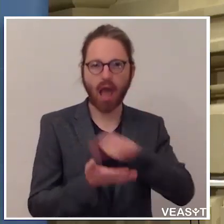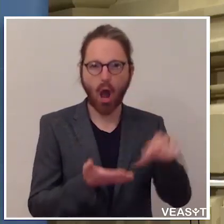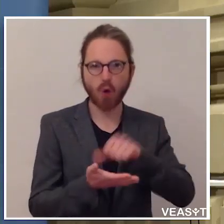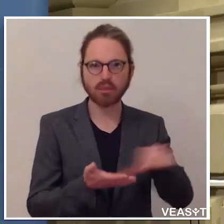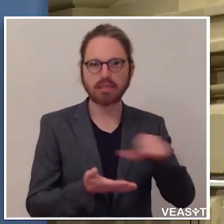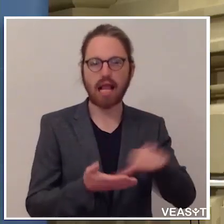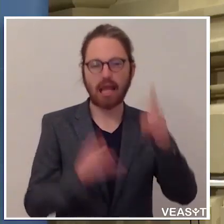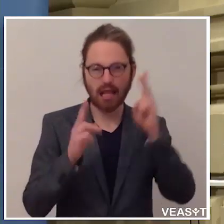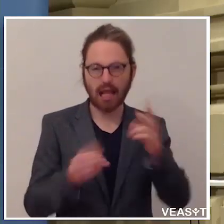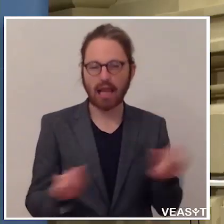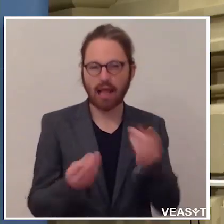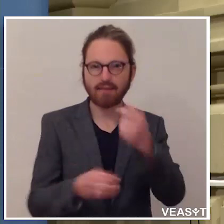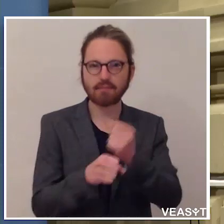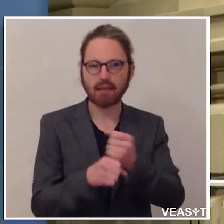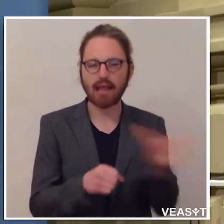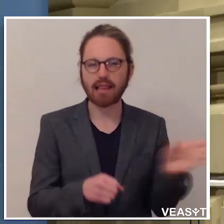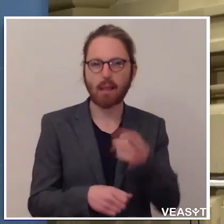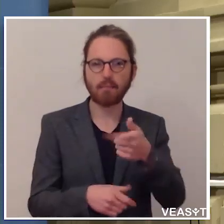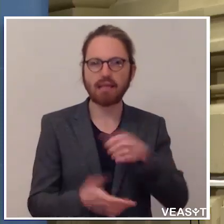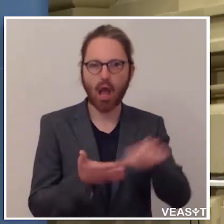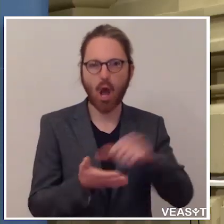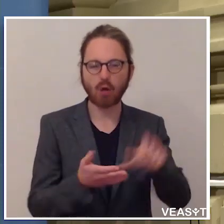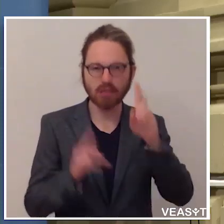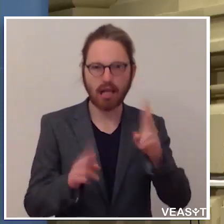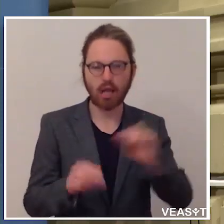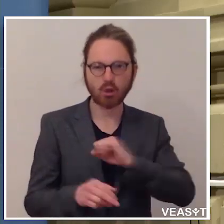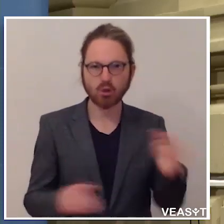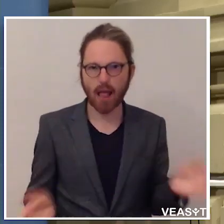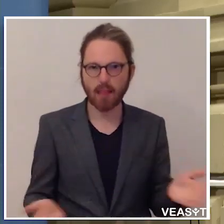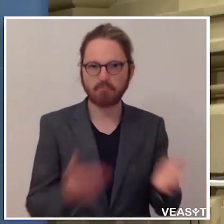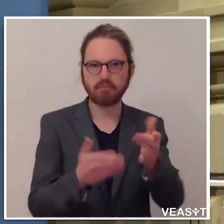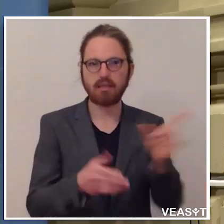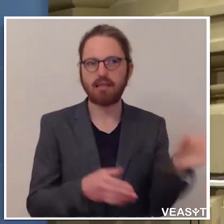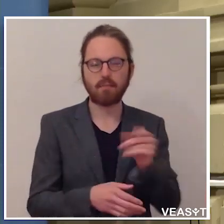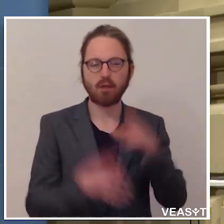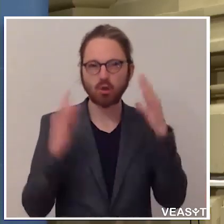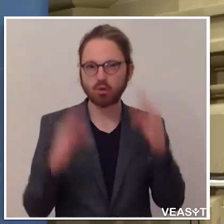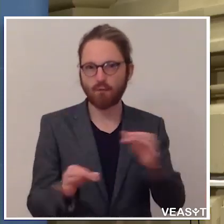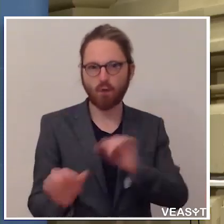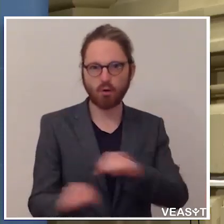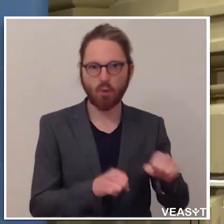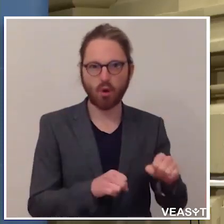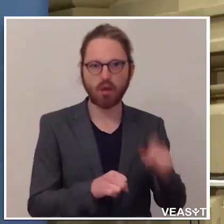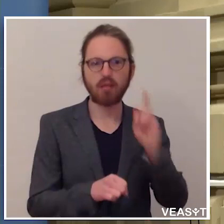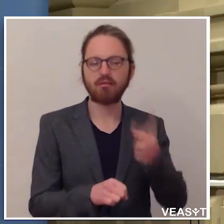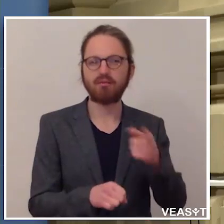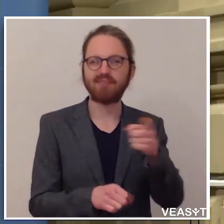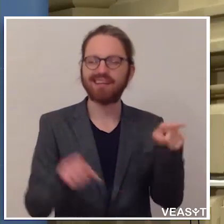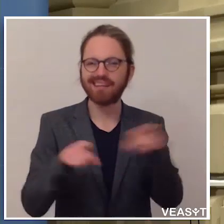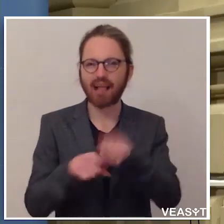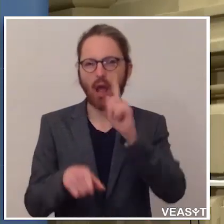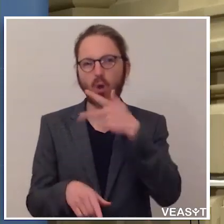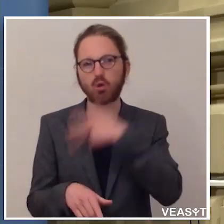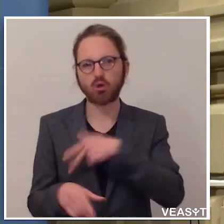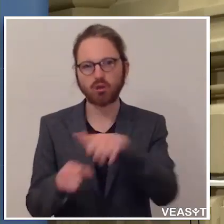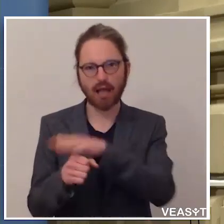ob er etwas tun kann, um die Auszahlung doch noch zu beschleunigen oder sofort zu ermöglichen. Das Gleiche im